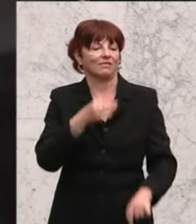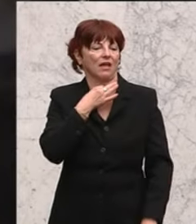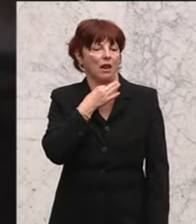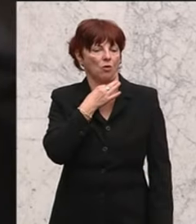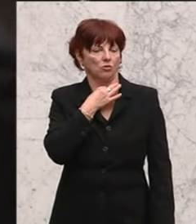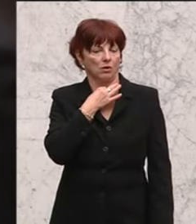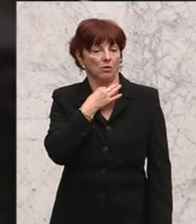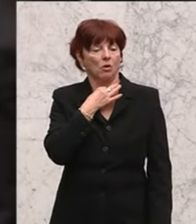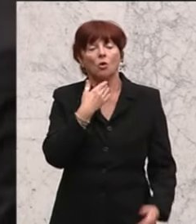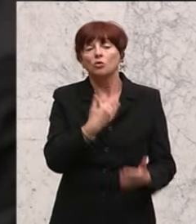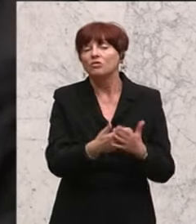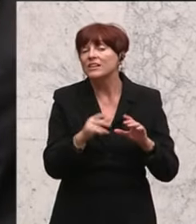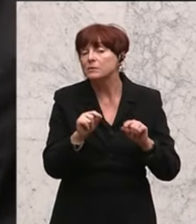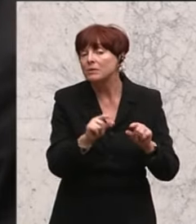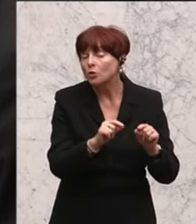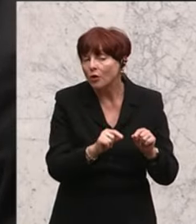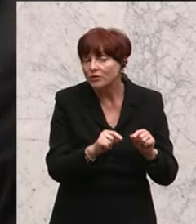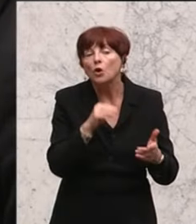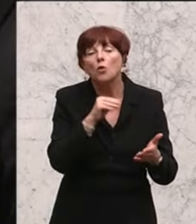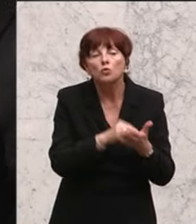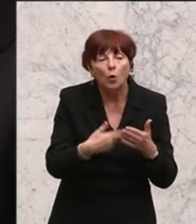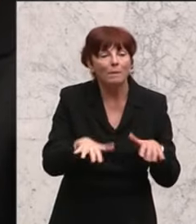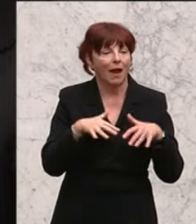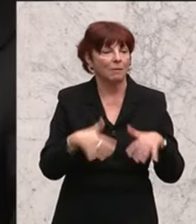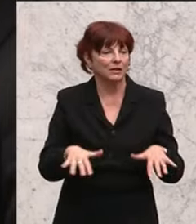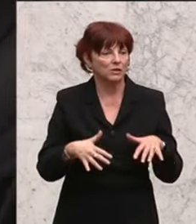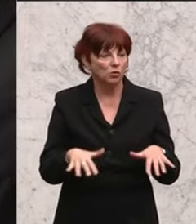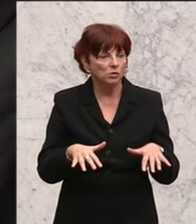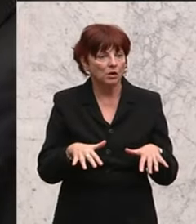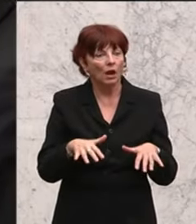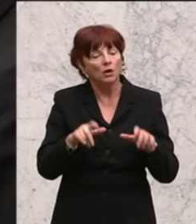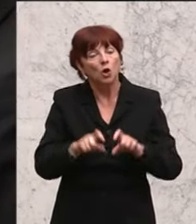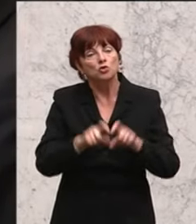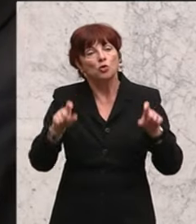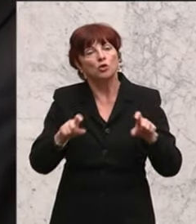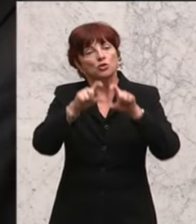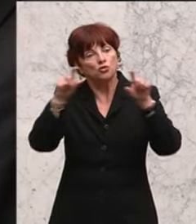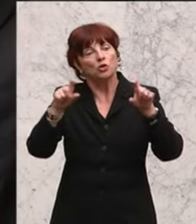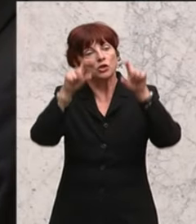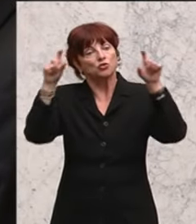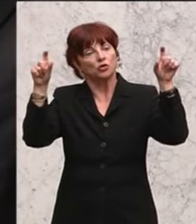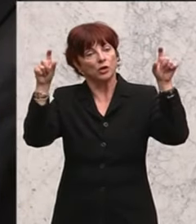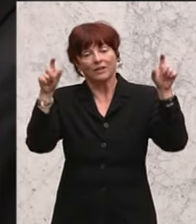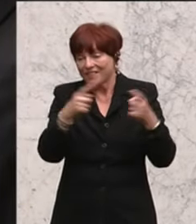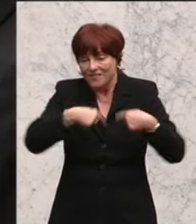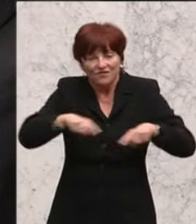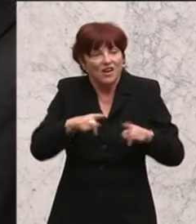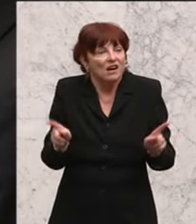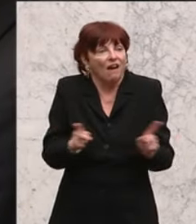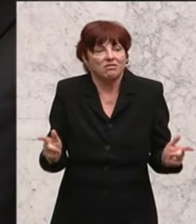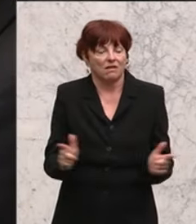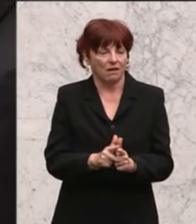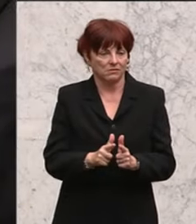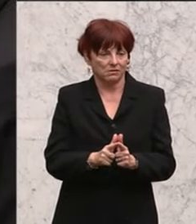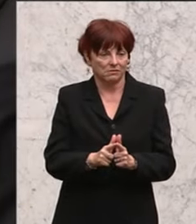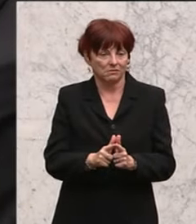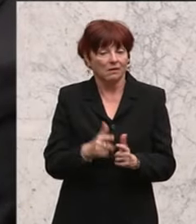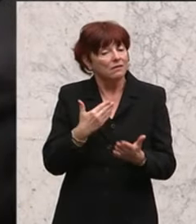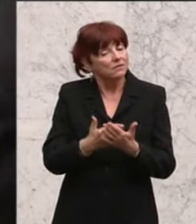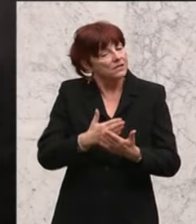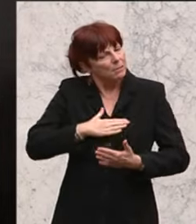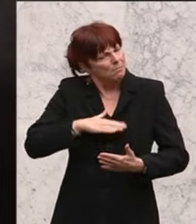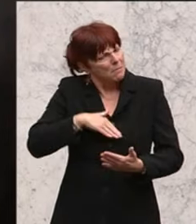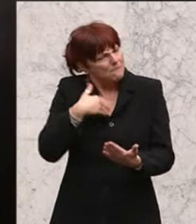Wirtschaftswachstum bedeutet noch mehr Beschäftigungslosigkeit, noch höhere Schulden. Das können wir uns einfach nicht leisten. Und deshalb ist mein